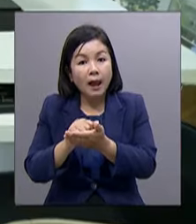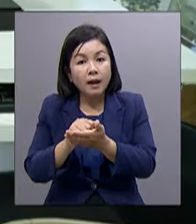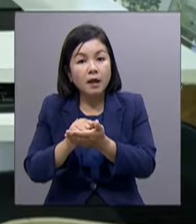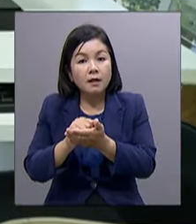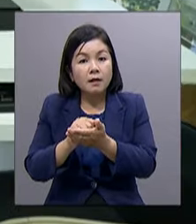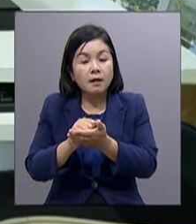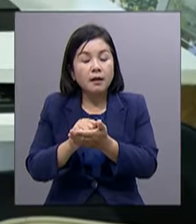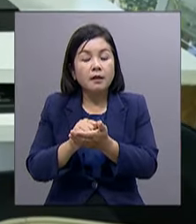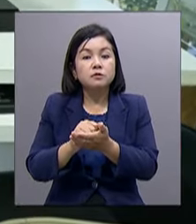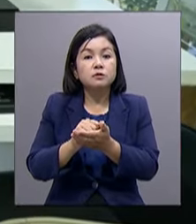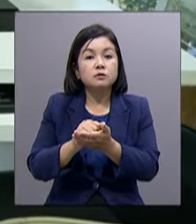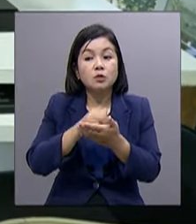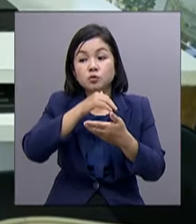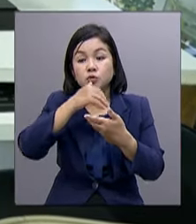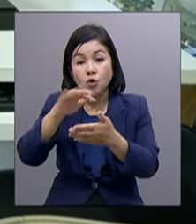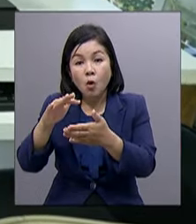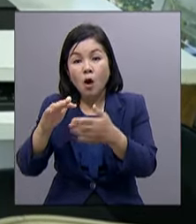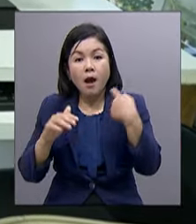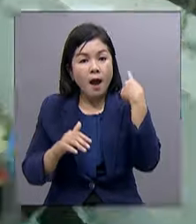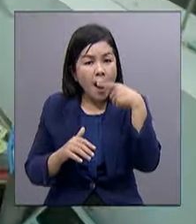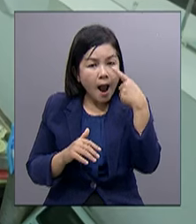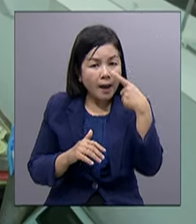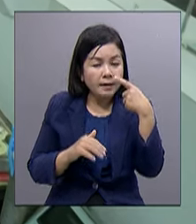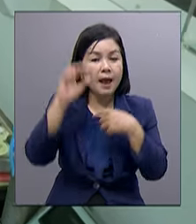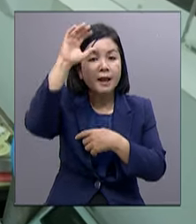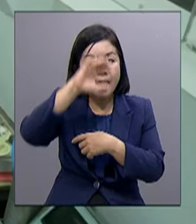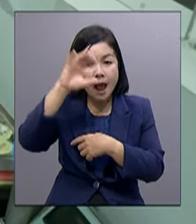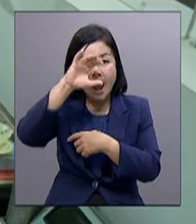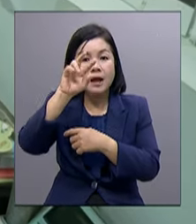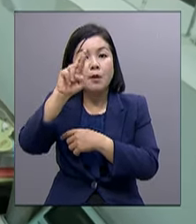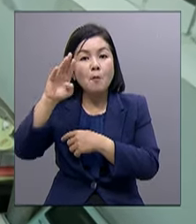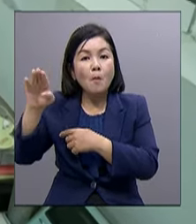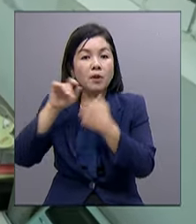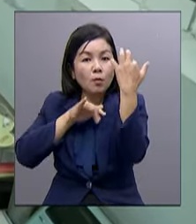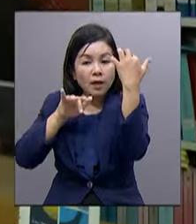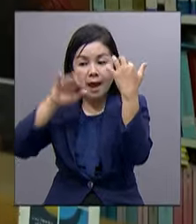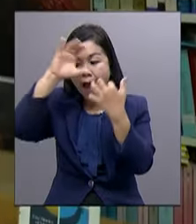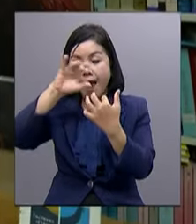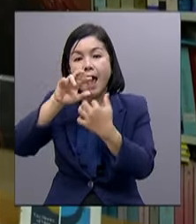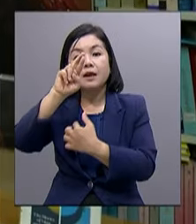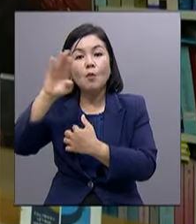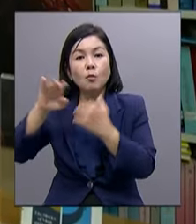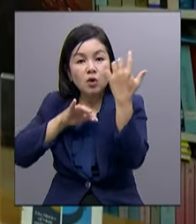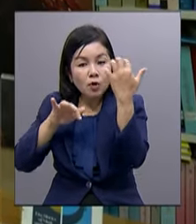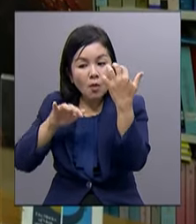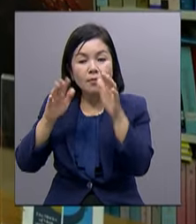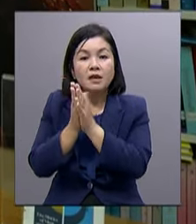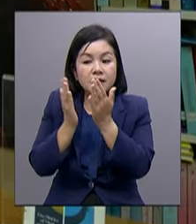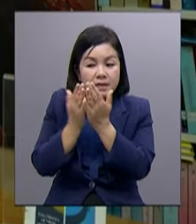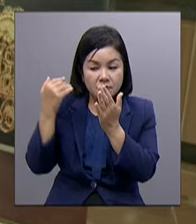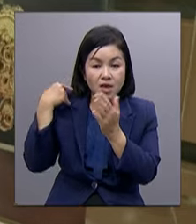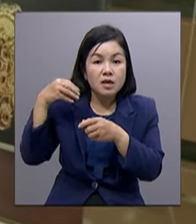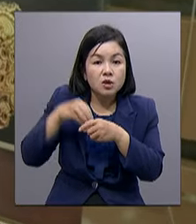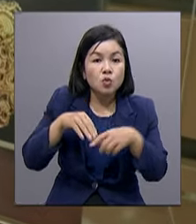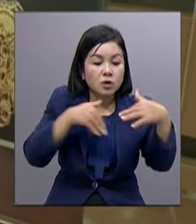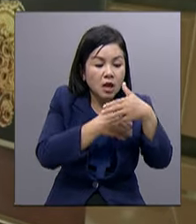าผู้ใช้บริการที่ค้นหนังสือจากระบบของเรานะคะว่ามีหนังสือเล่มนี้อยู่ที่ห้อง